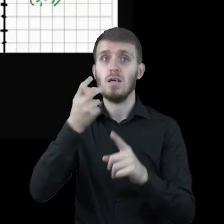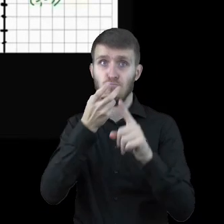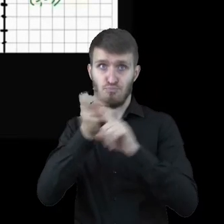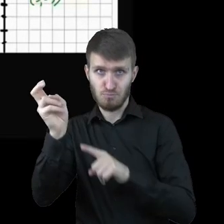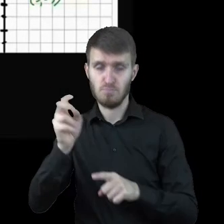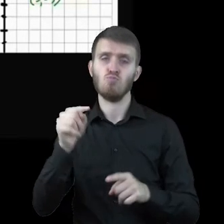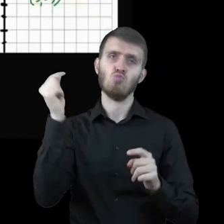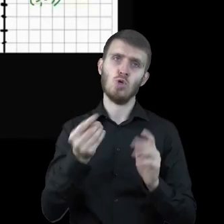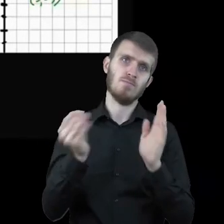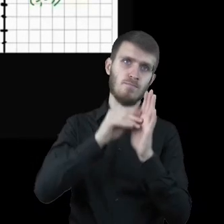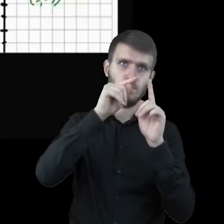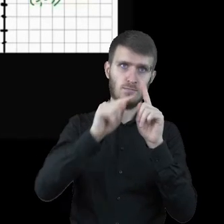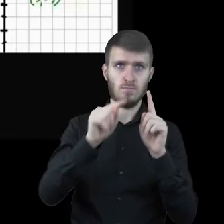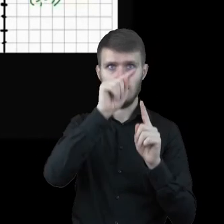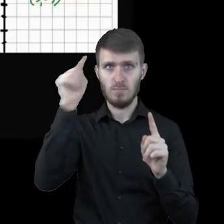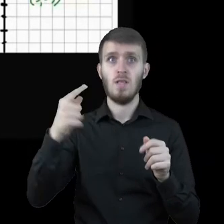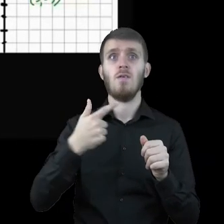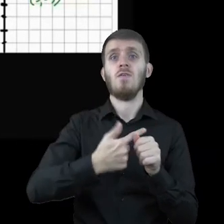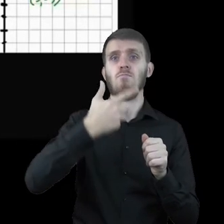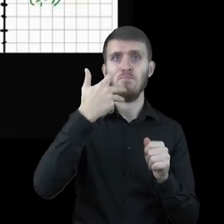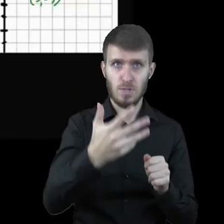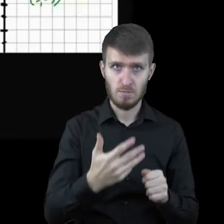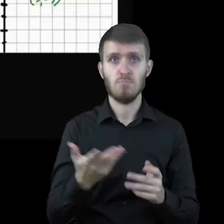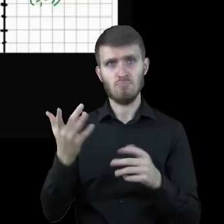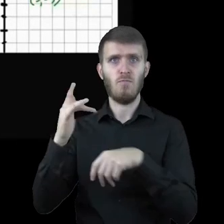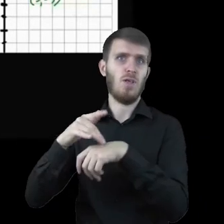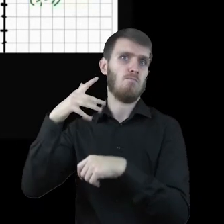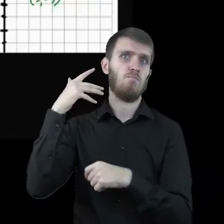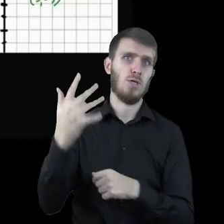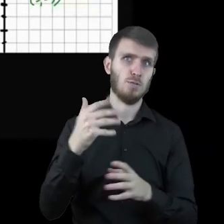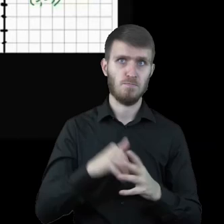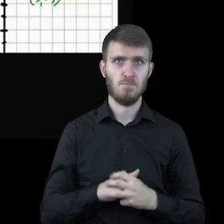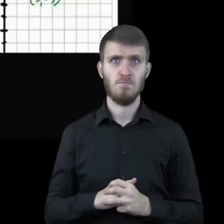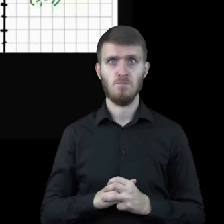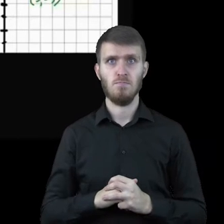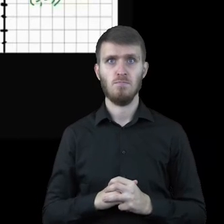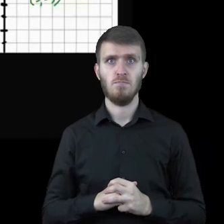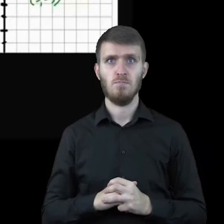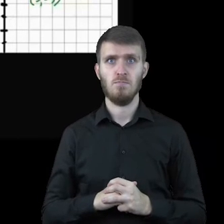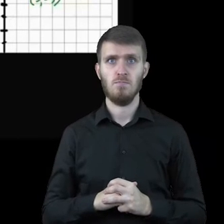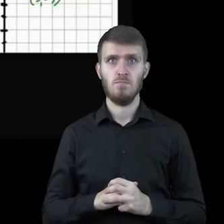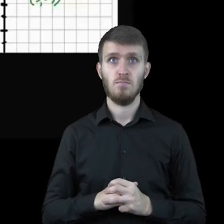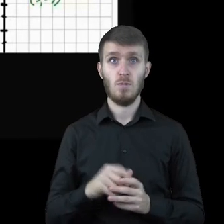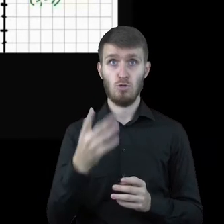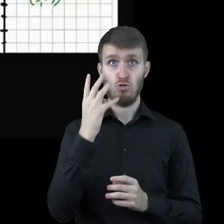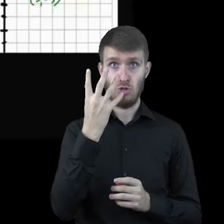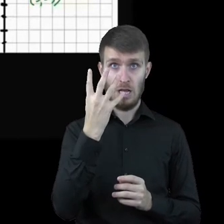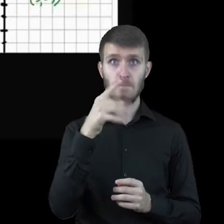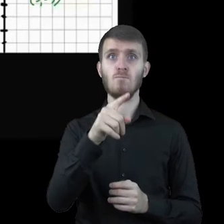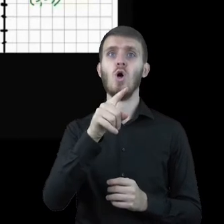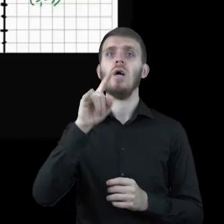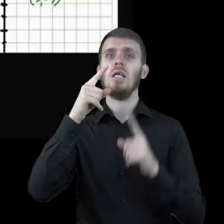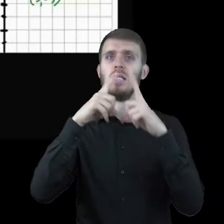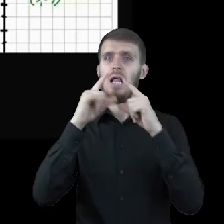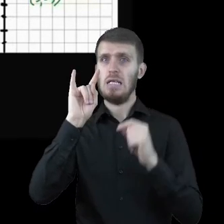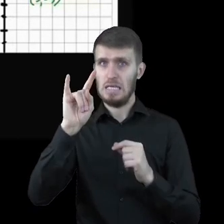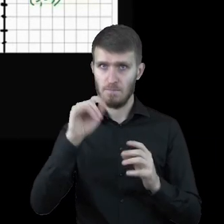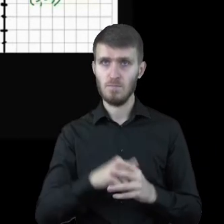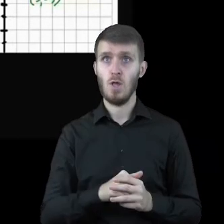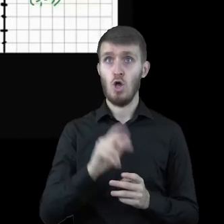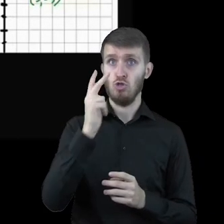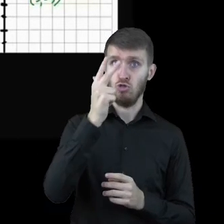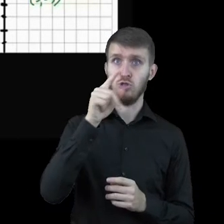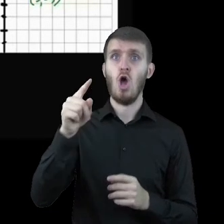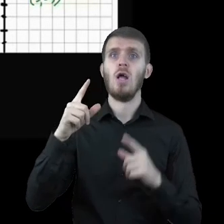pierwiastek z 25, czyli 5. No a zatem tutaj ta odległość wynosi